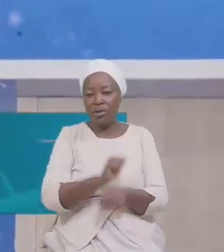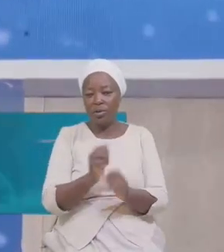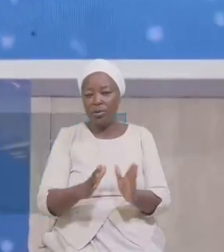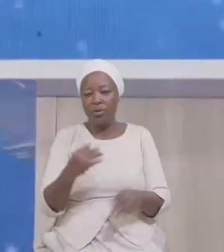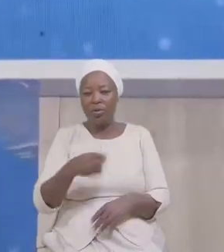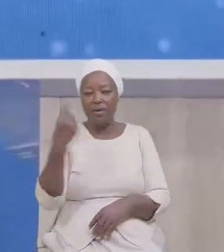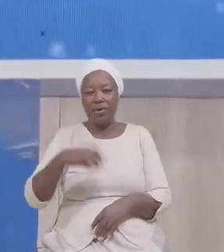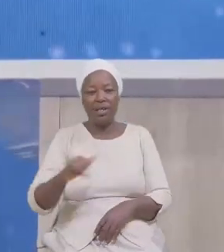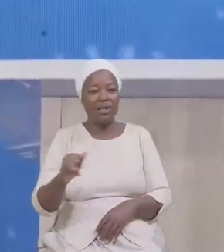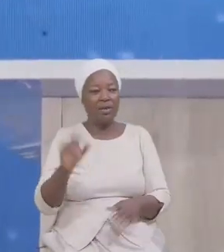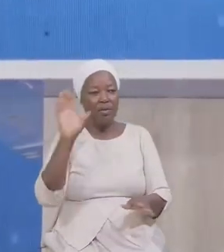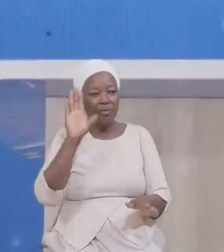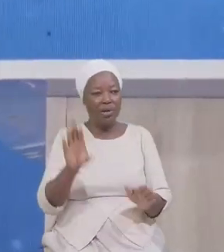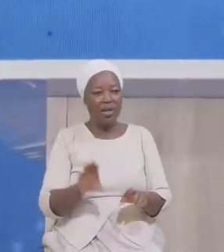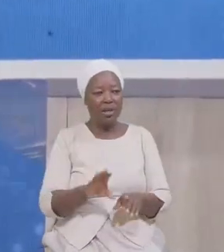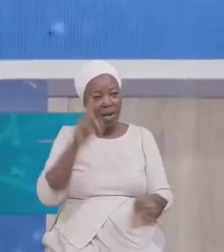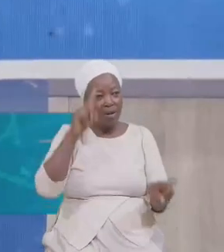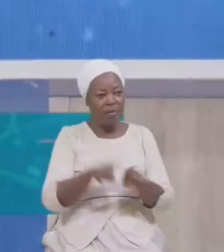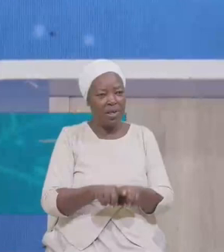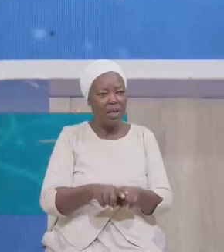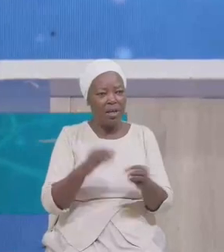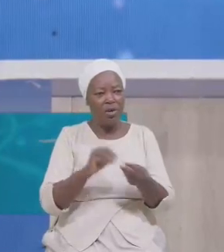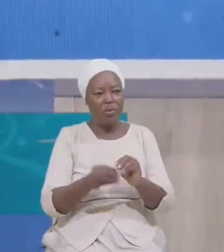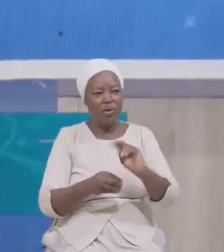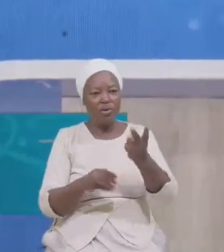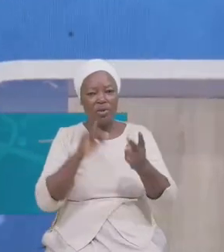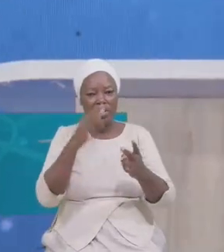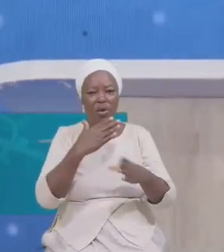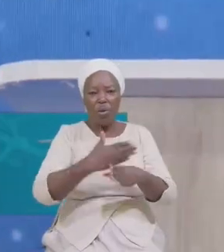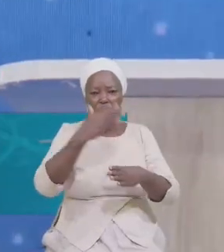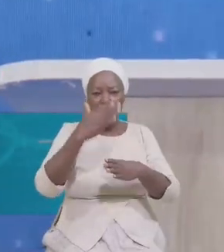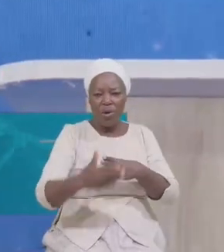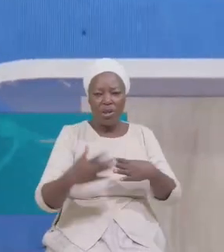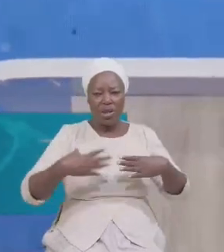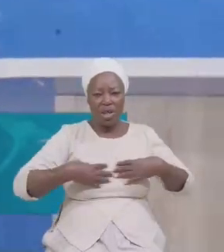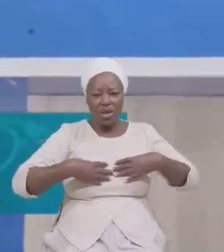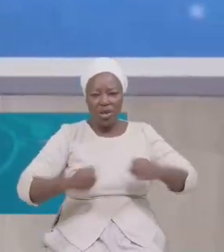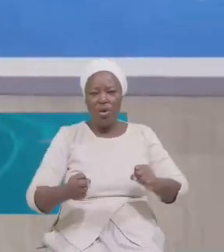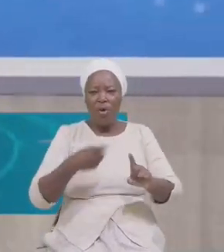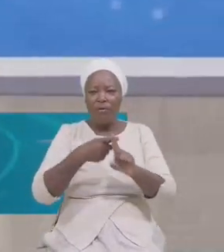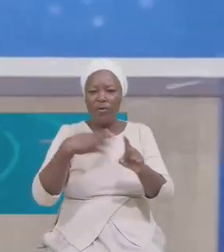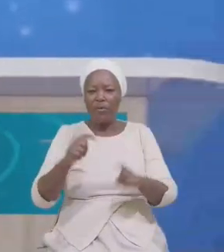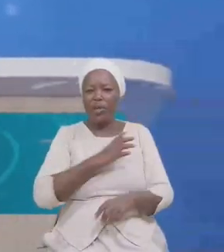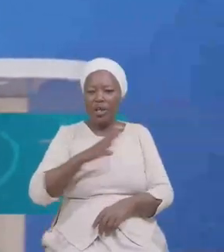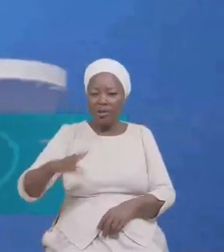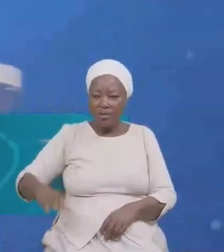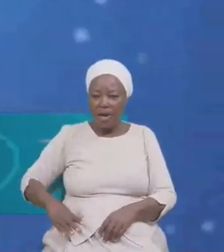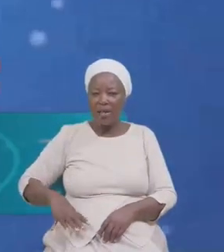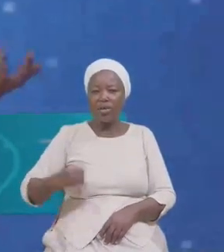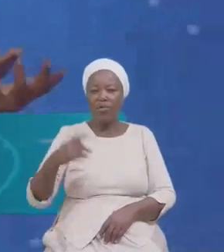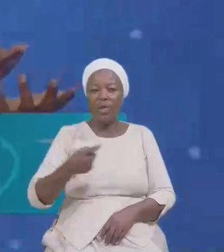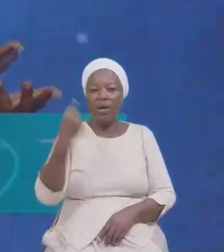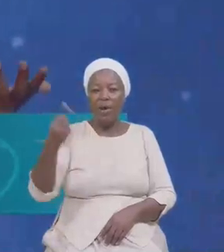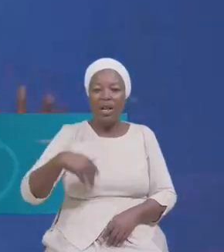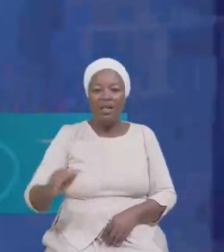verrons la cure complète de la part de Christ de l'alliance éternelle, la cure